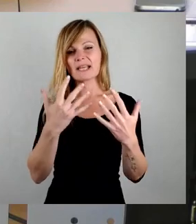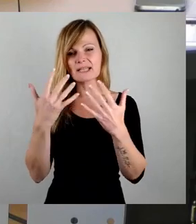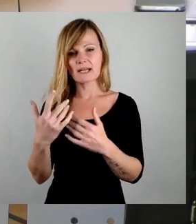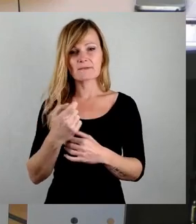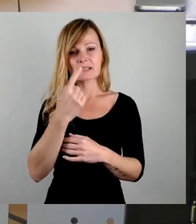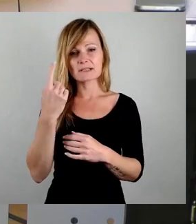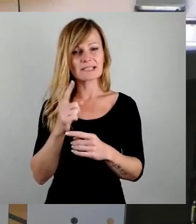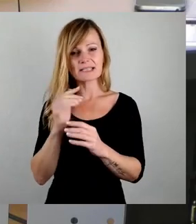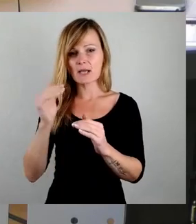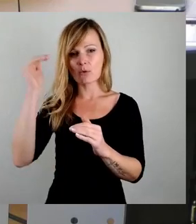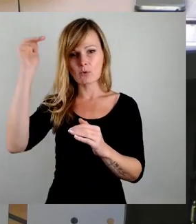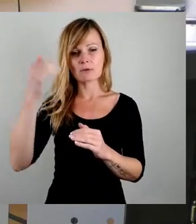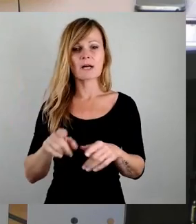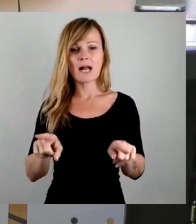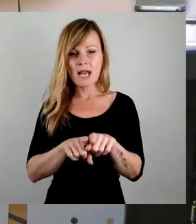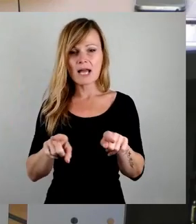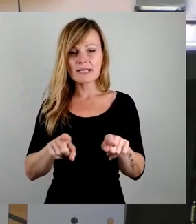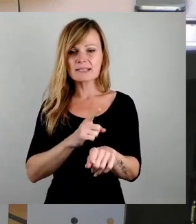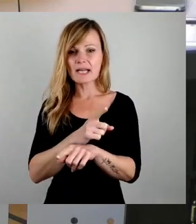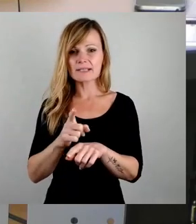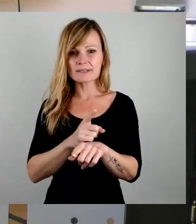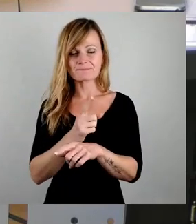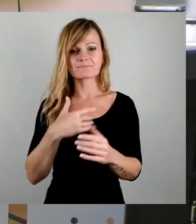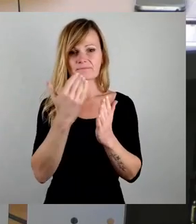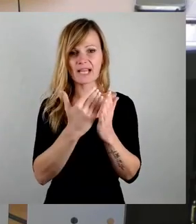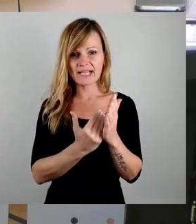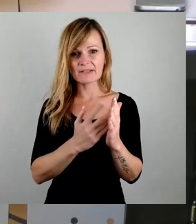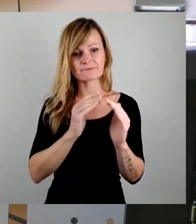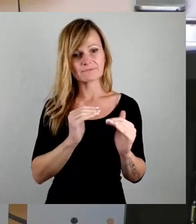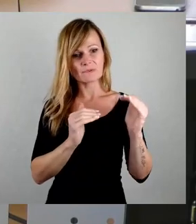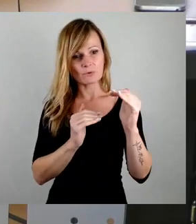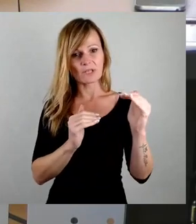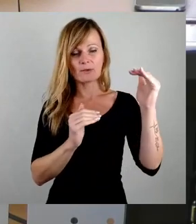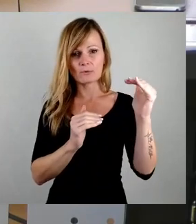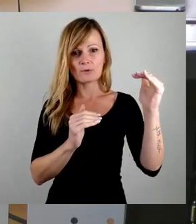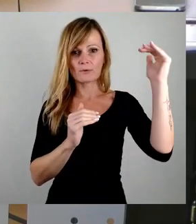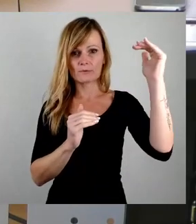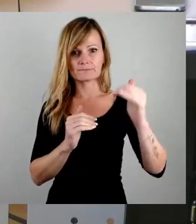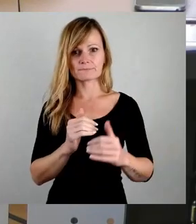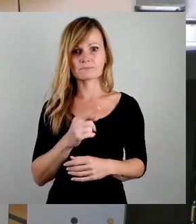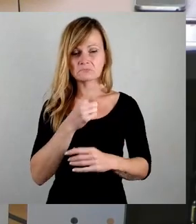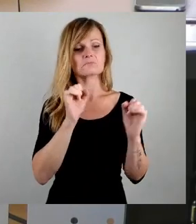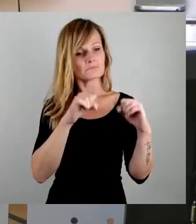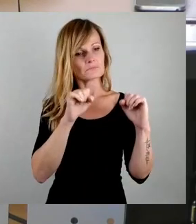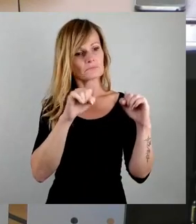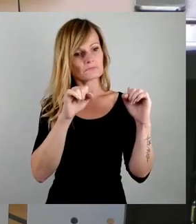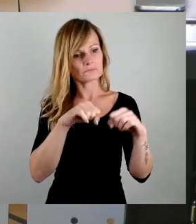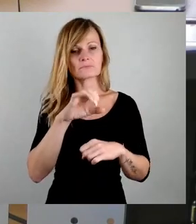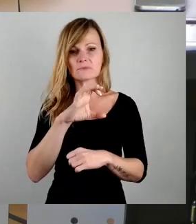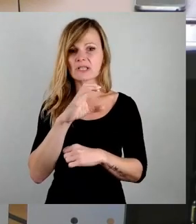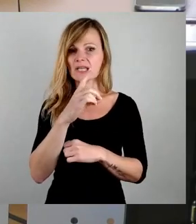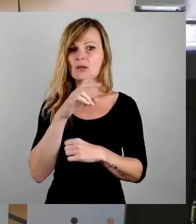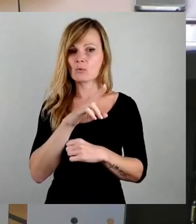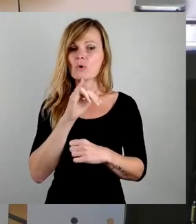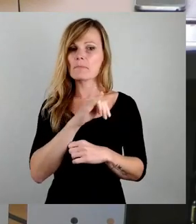die Tarife jedes Jahr erhöht, erhöht, erhöht werden. Und da stimmen Sie immer zu, liebe CDU, ist ja wunderbar.